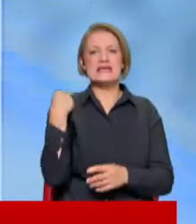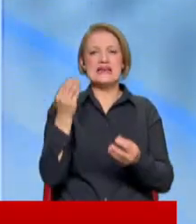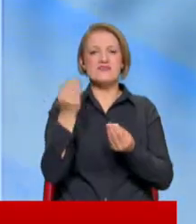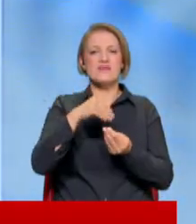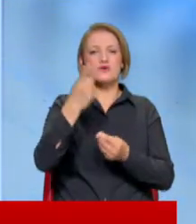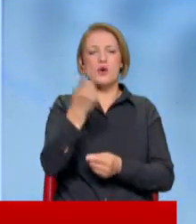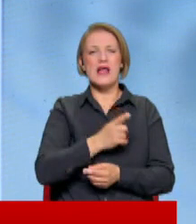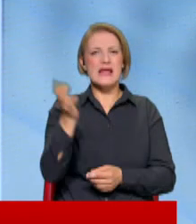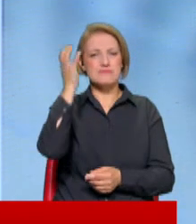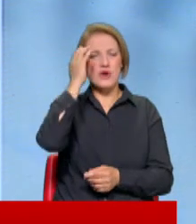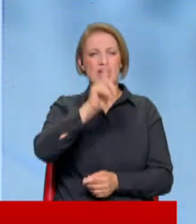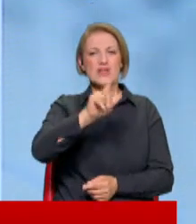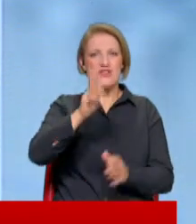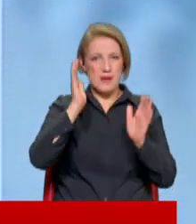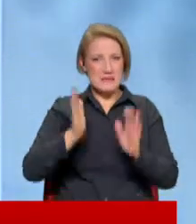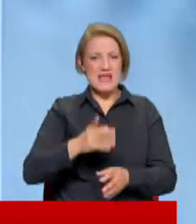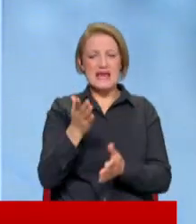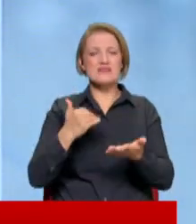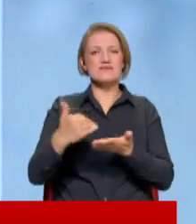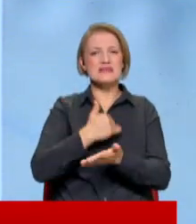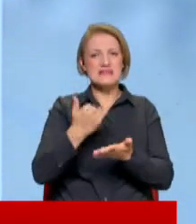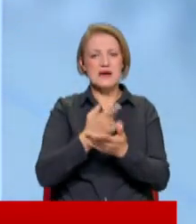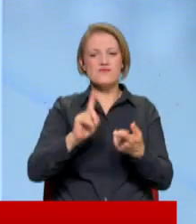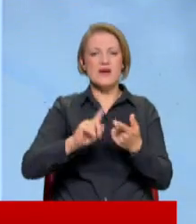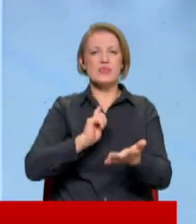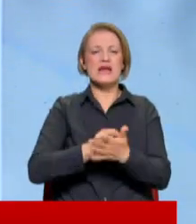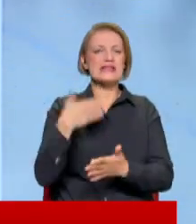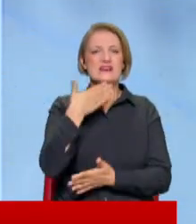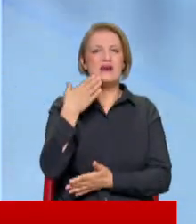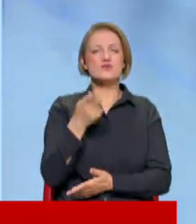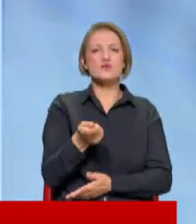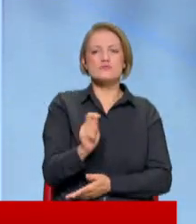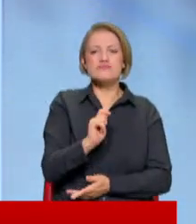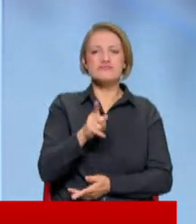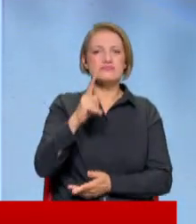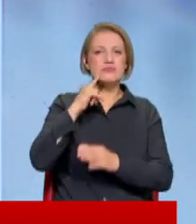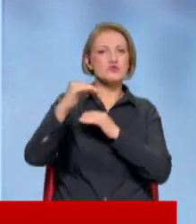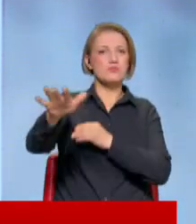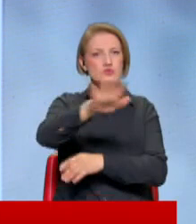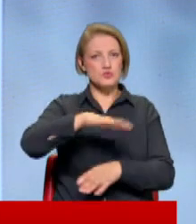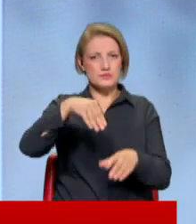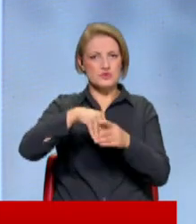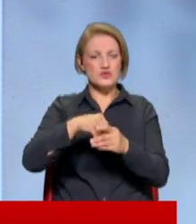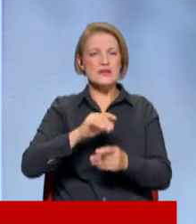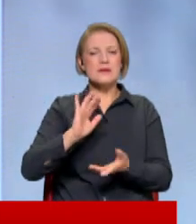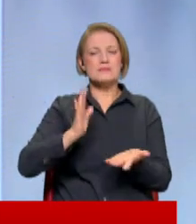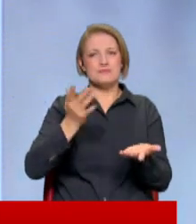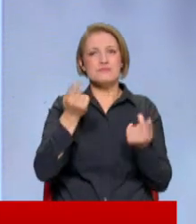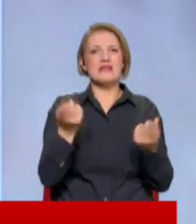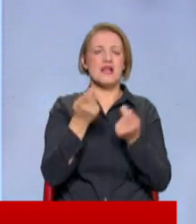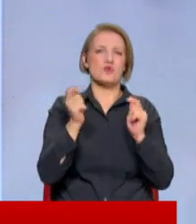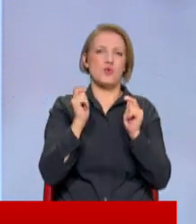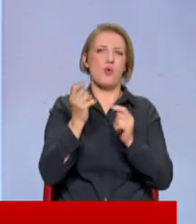faiz oranları en temel ihtiyaçlarını bile kredi kartı ve nakit avans kullanarak karşılayan toplum kesimleri için geçinmeyi biraz